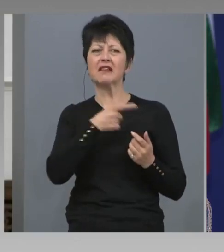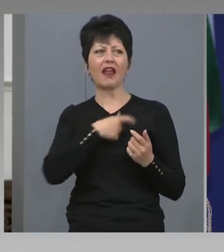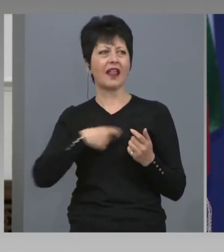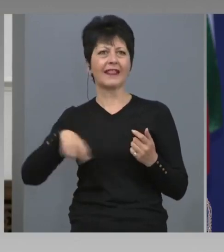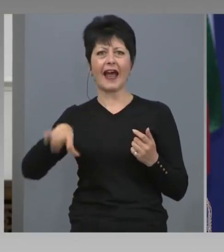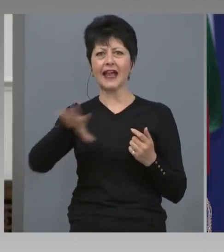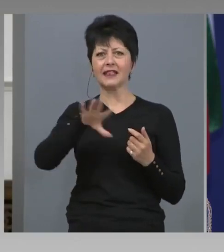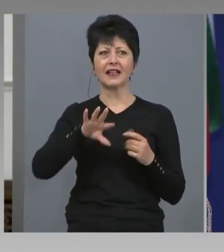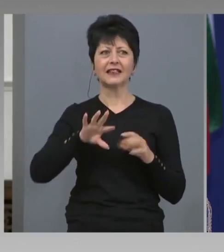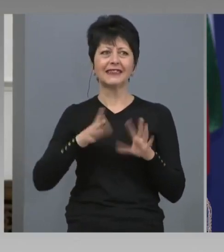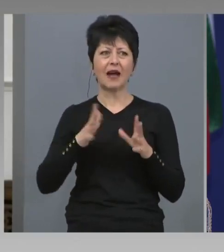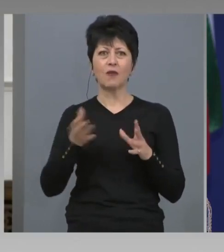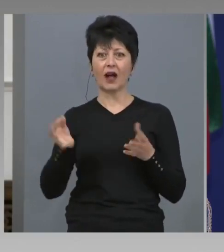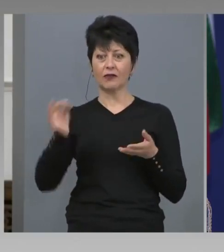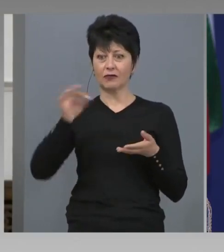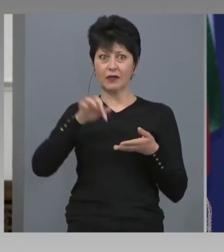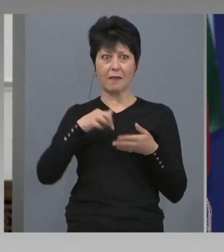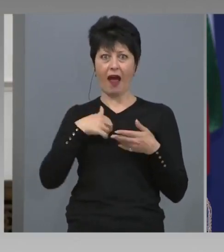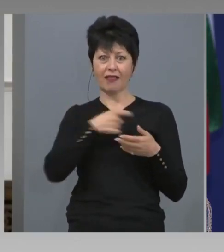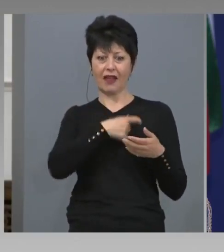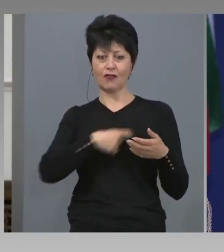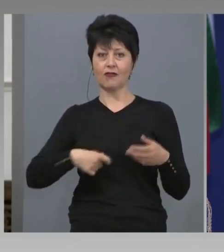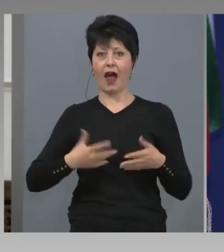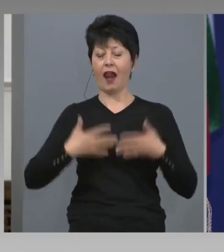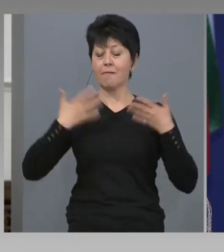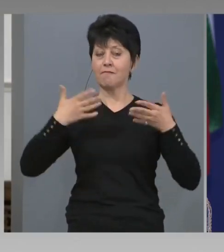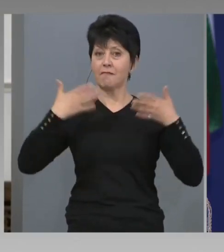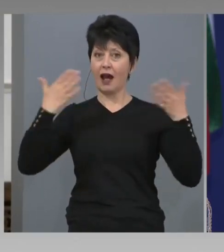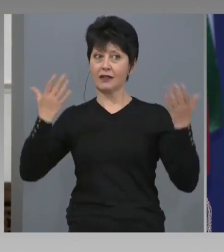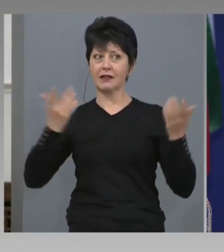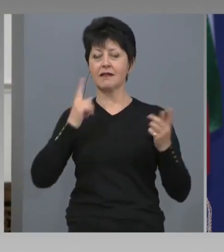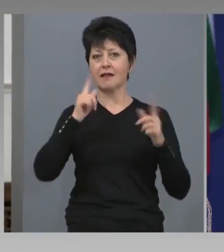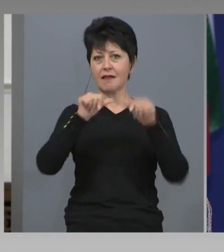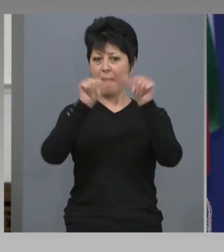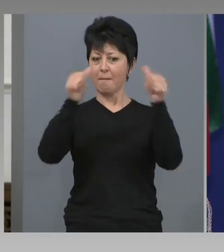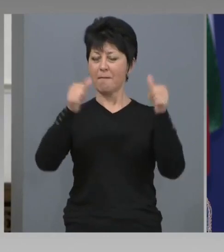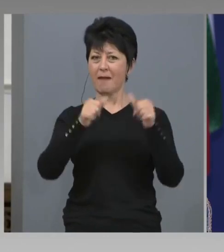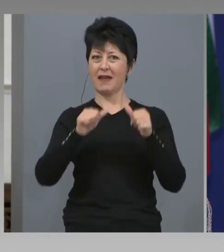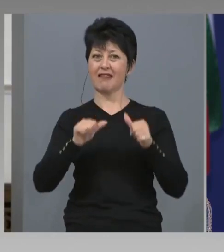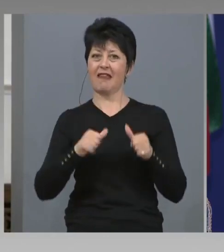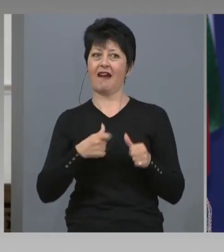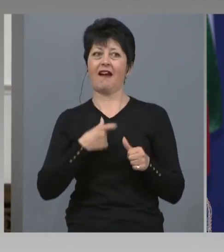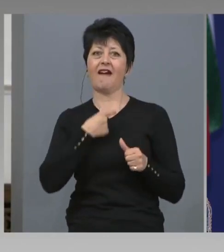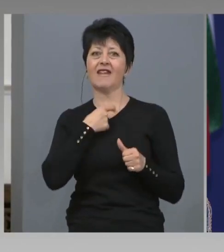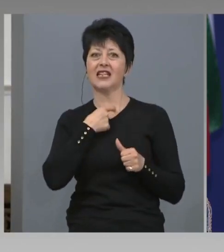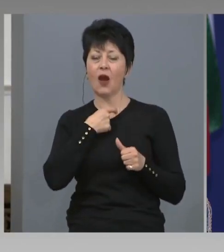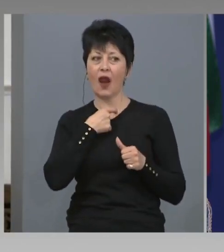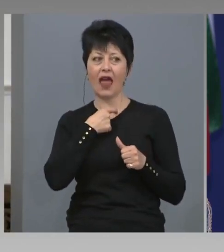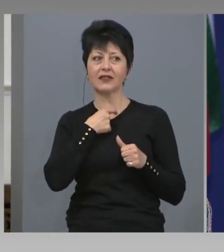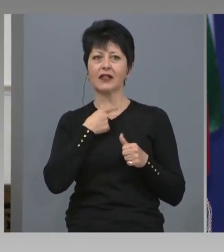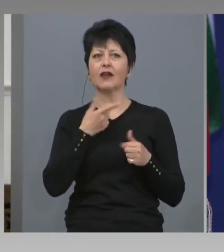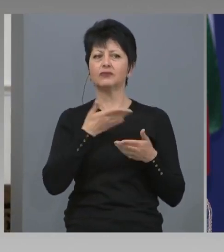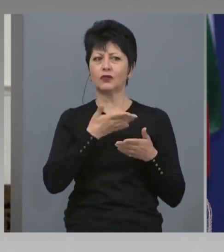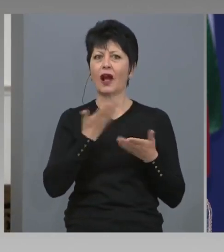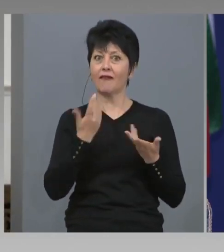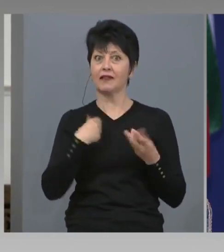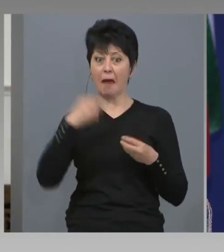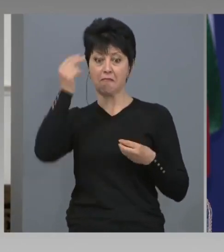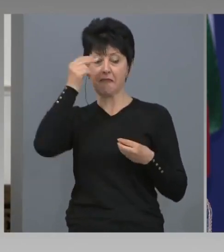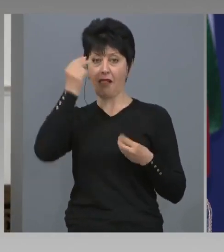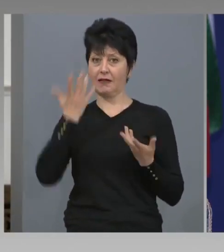Ние само като дойде национален празник или примерно отиваме на паметника Левски, тогава изведнъж ставаме много. За